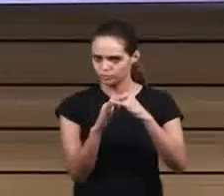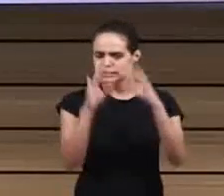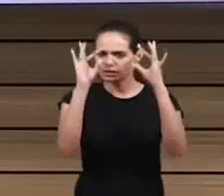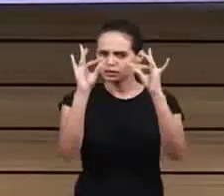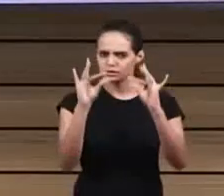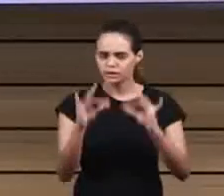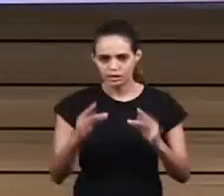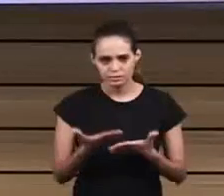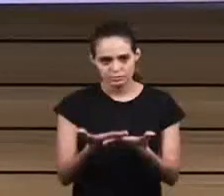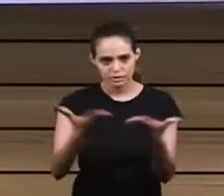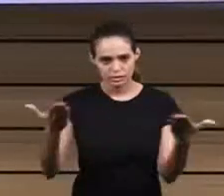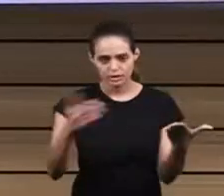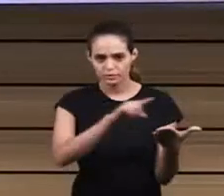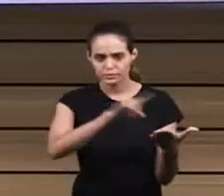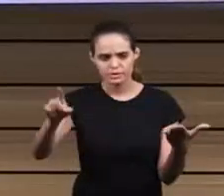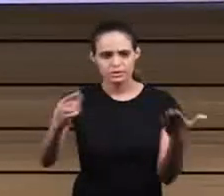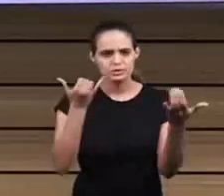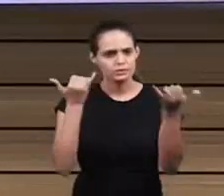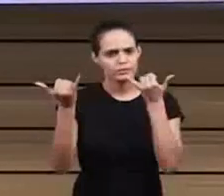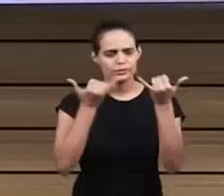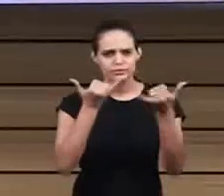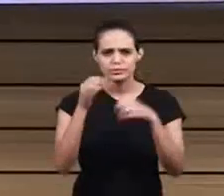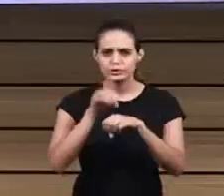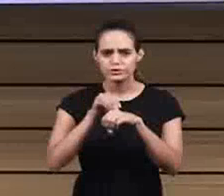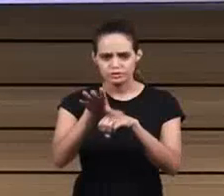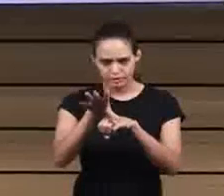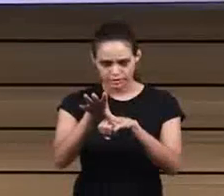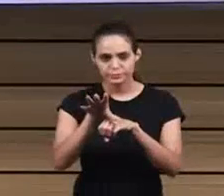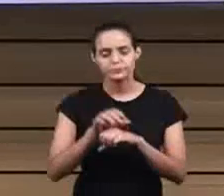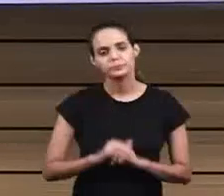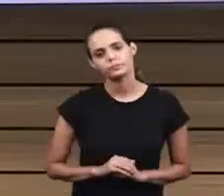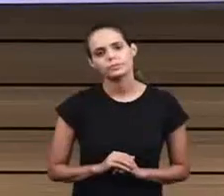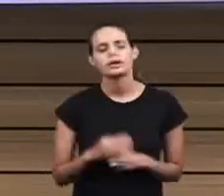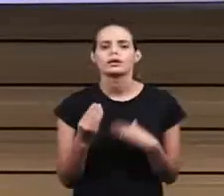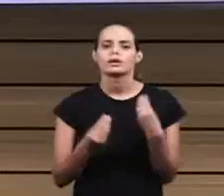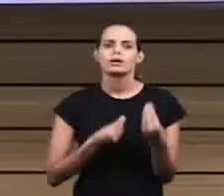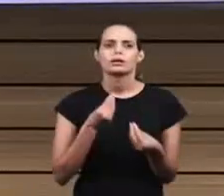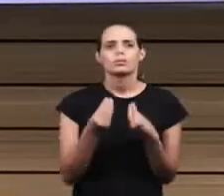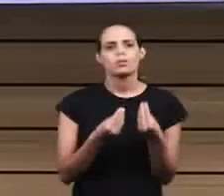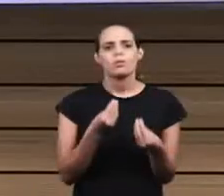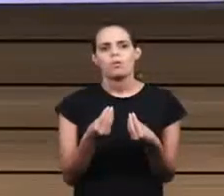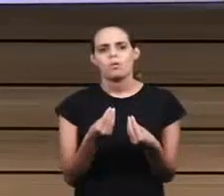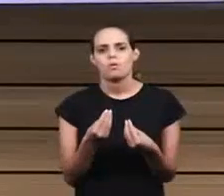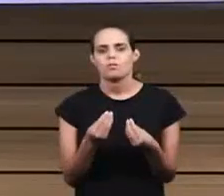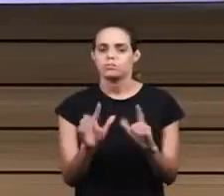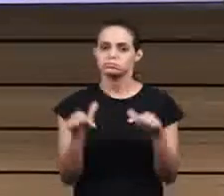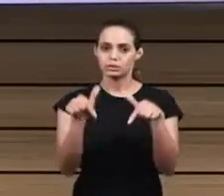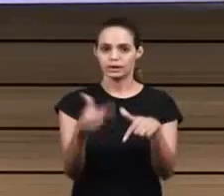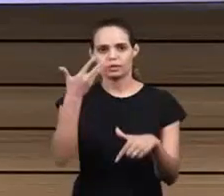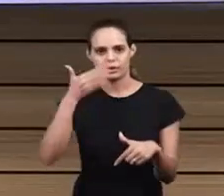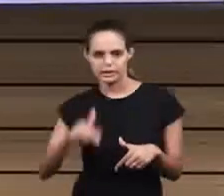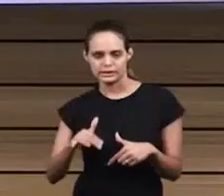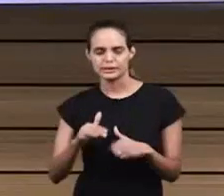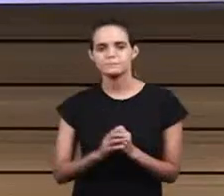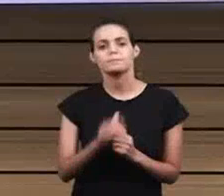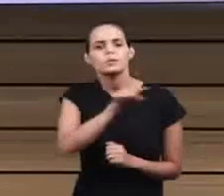unseren sozialen Netzwerken auf YouTube und auf Instagram werden wir das vertiefen und euch